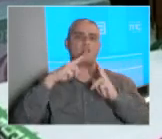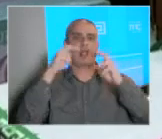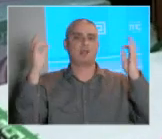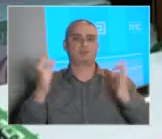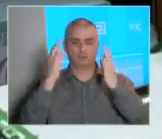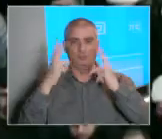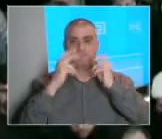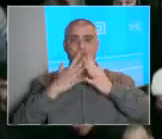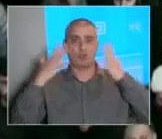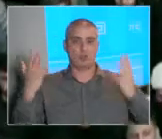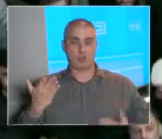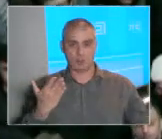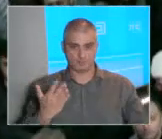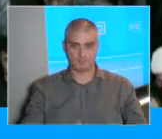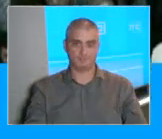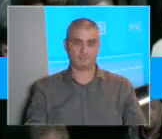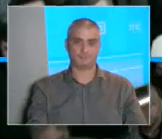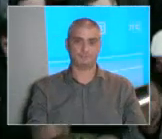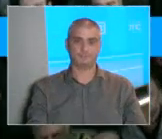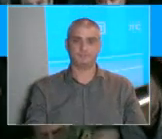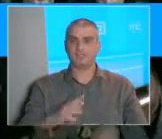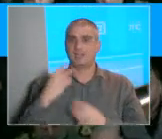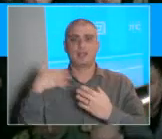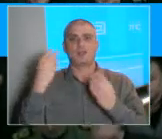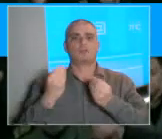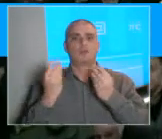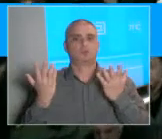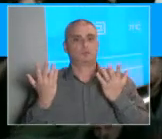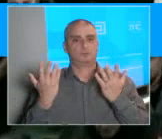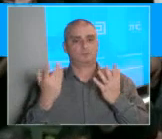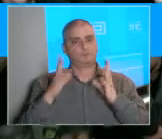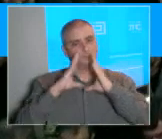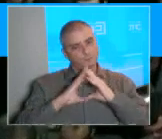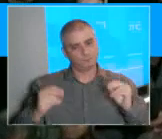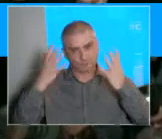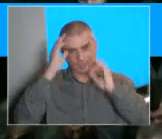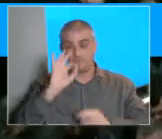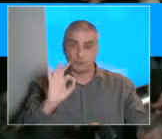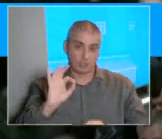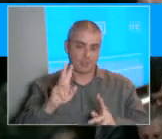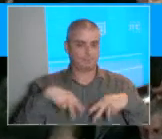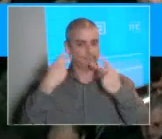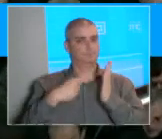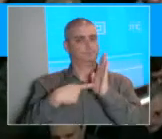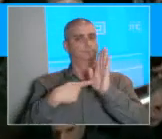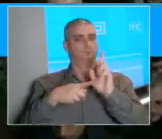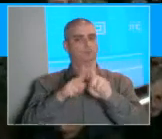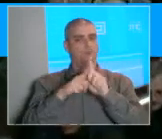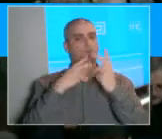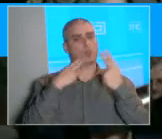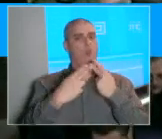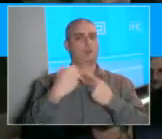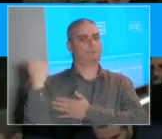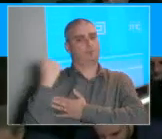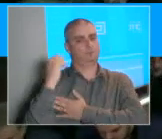הקדושות ובערים הגדולות, אז זה צריך להיות משהו שישקיט את הכבוד שלהם, יציג אותם כנוקמים